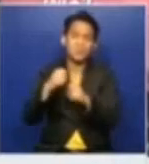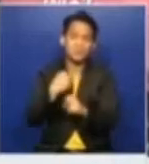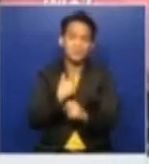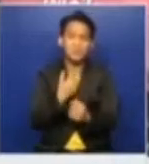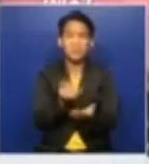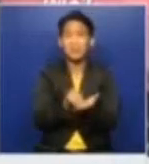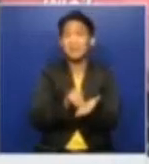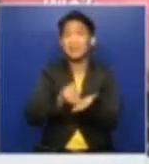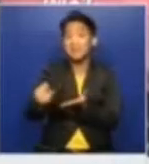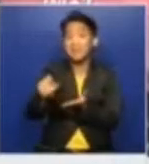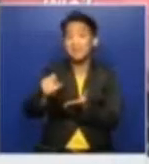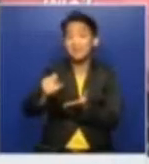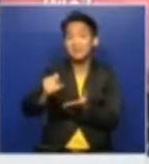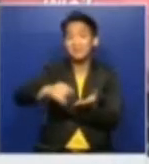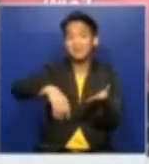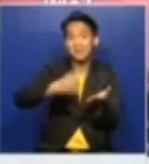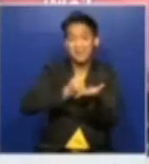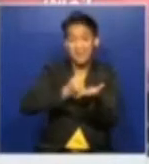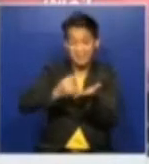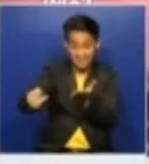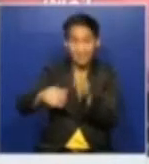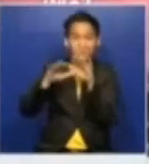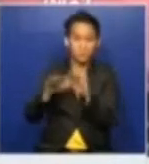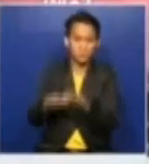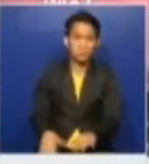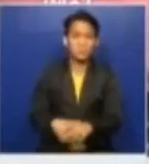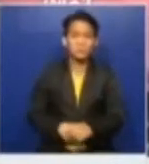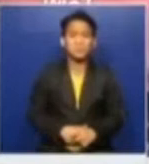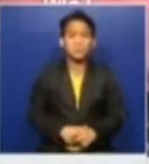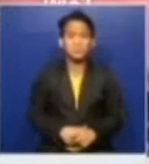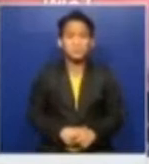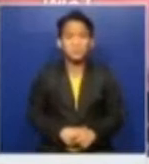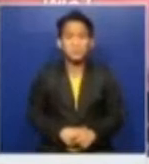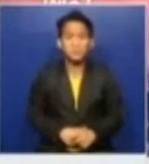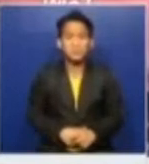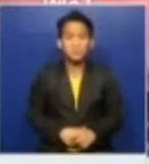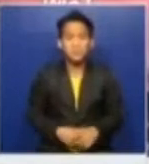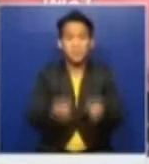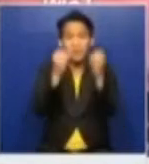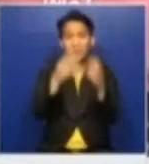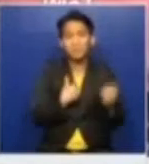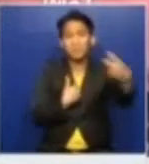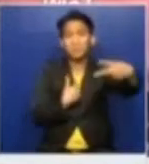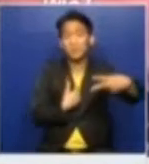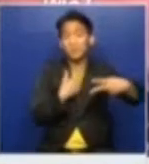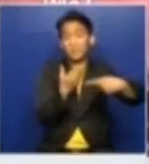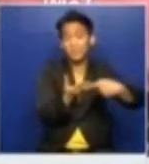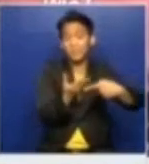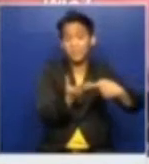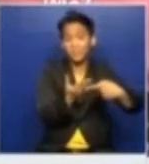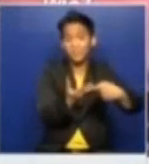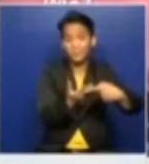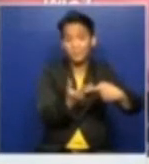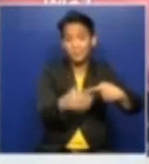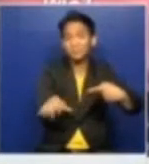ายเนื่องจากคุณครูที่บรรจุจะมีคุณครู2ประเภทที่เป็นหลักๆคือคุณครูบรรจุทั่ว